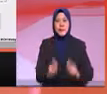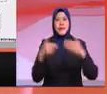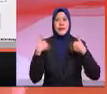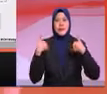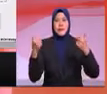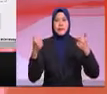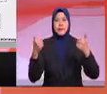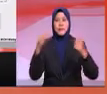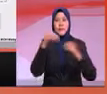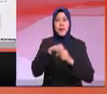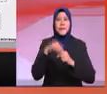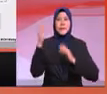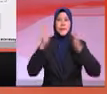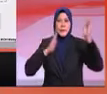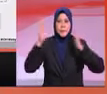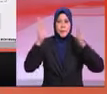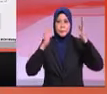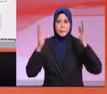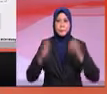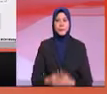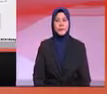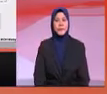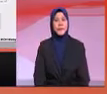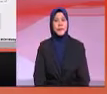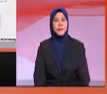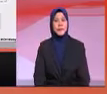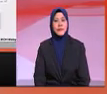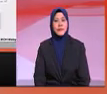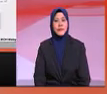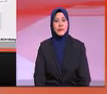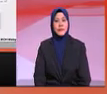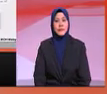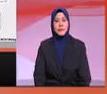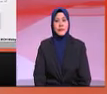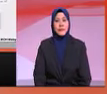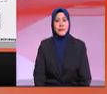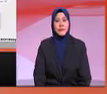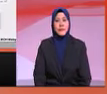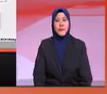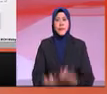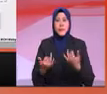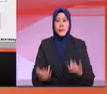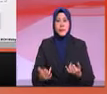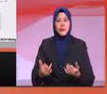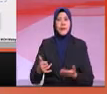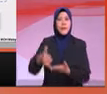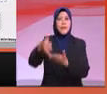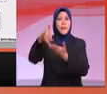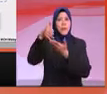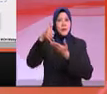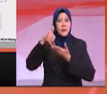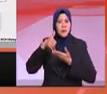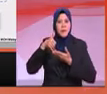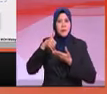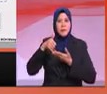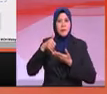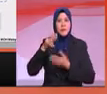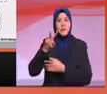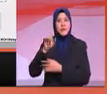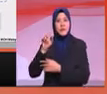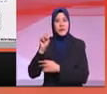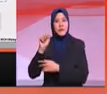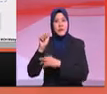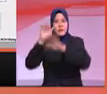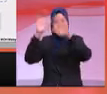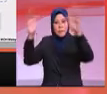kesihatan dalam negara kita. Next. Jadi kita telah pun dianugerahkan WITSA Global